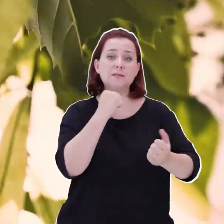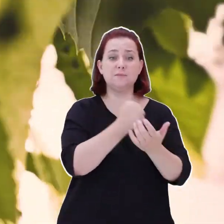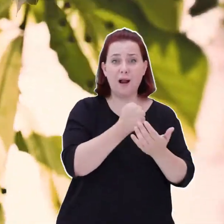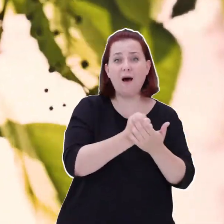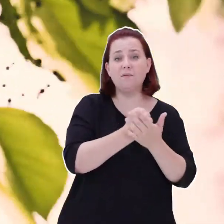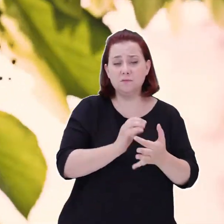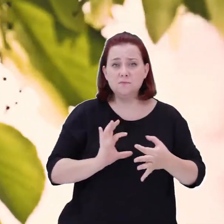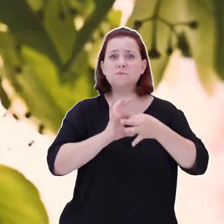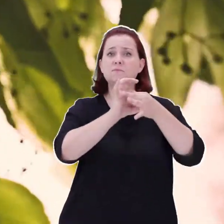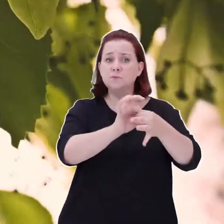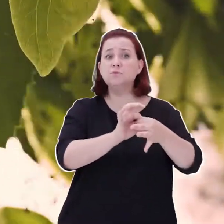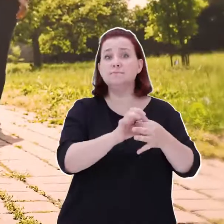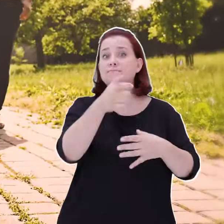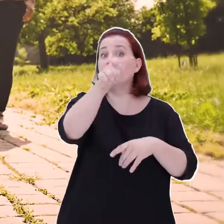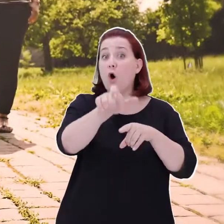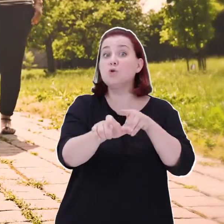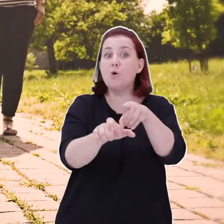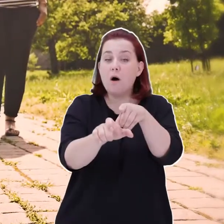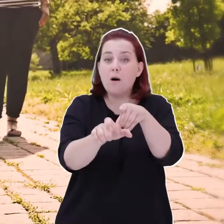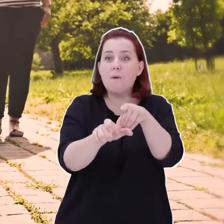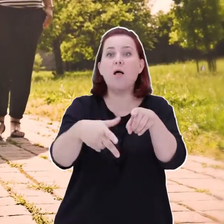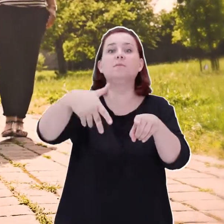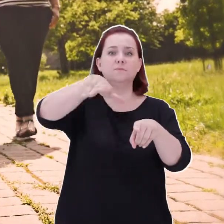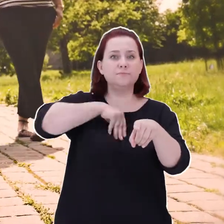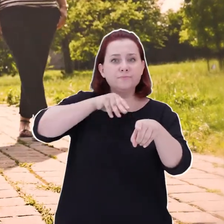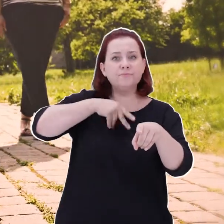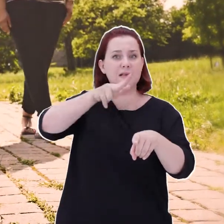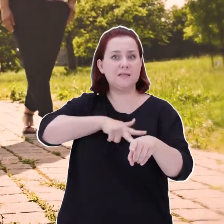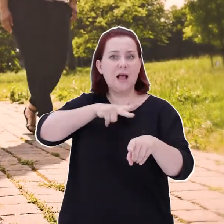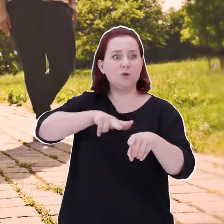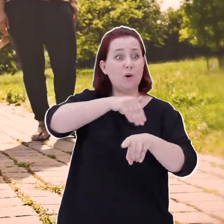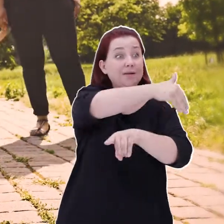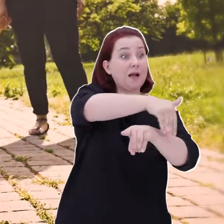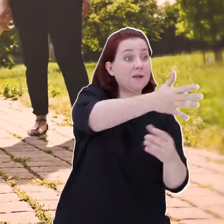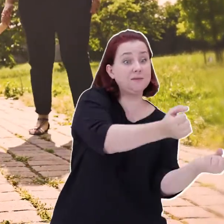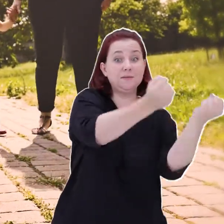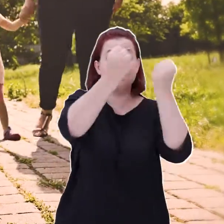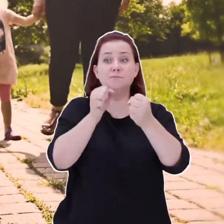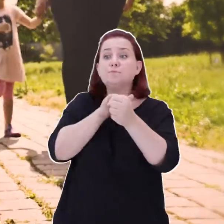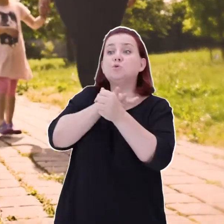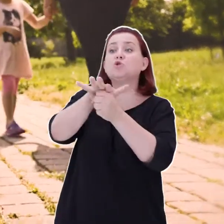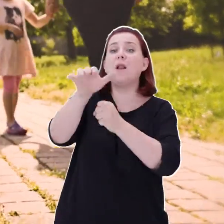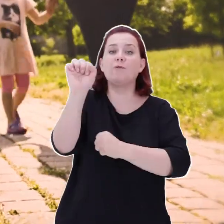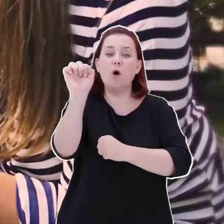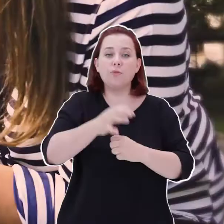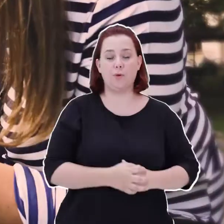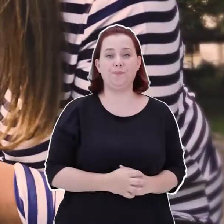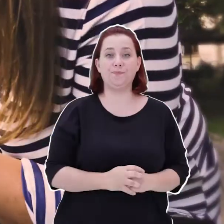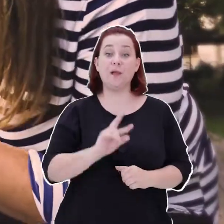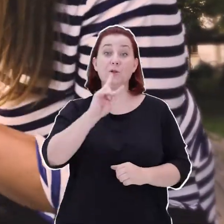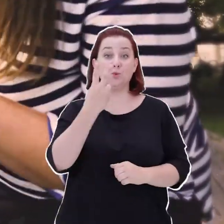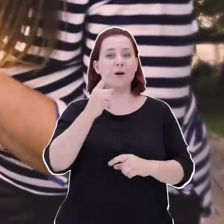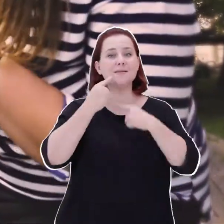koordynujemy sprawy związane z tym, aby ta osoba otrzymała zasiłek zagraniczny na konto. W